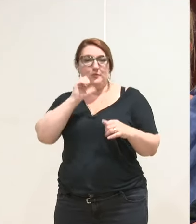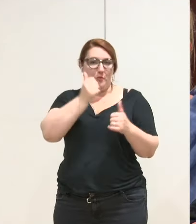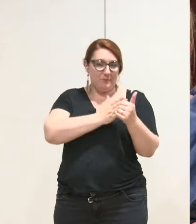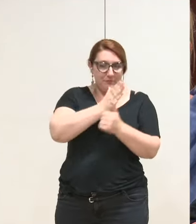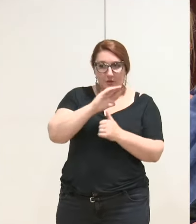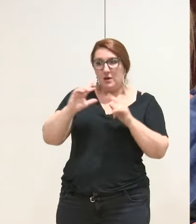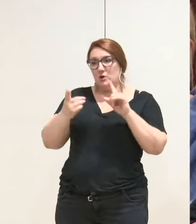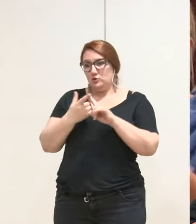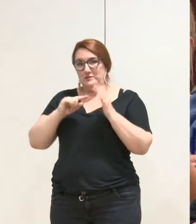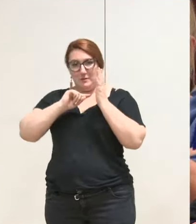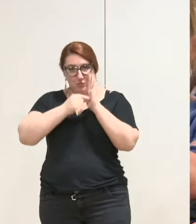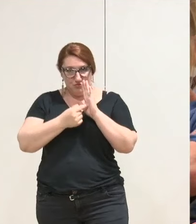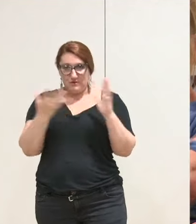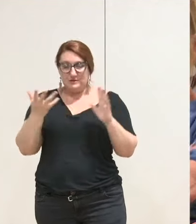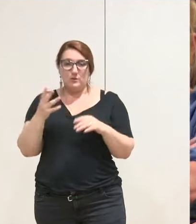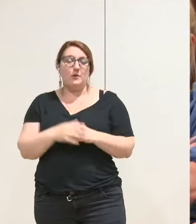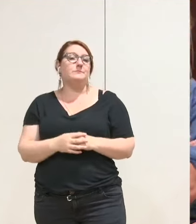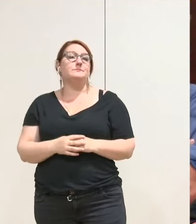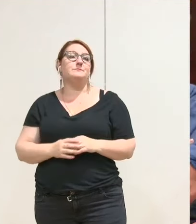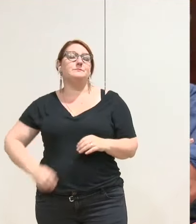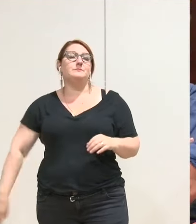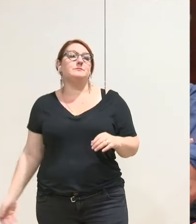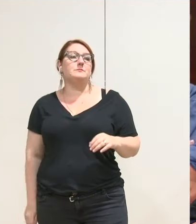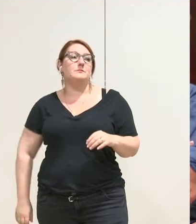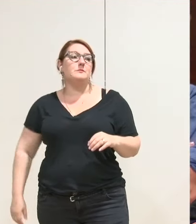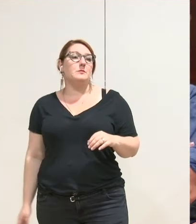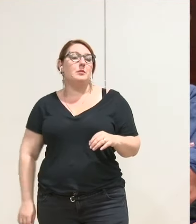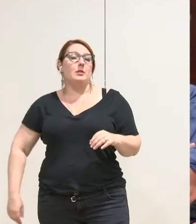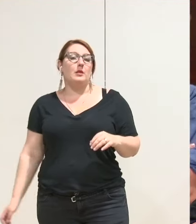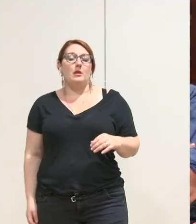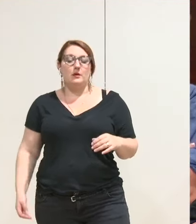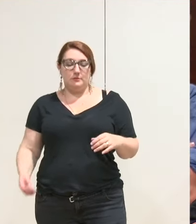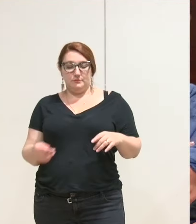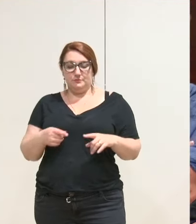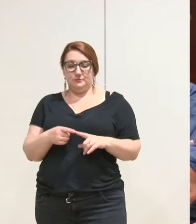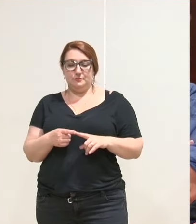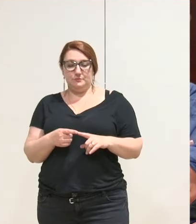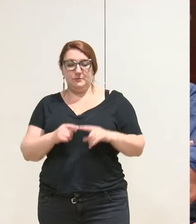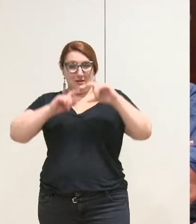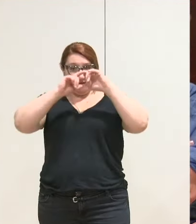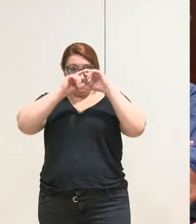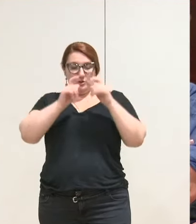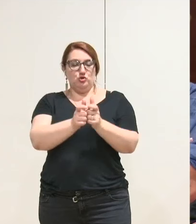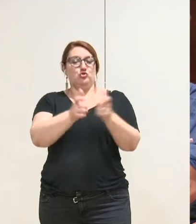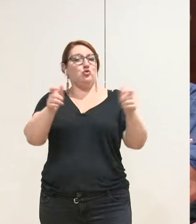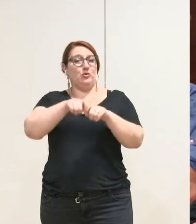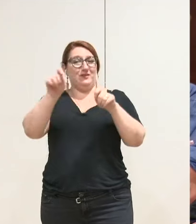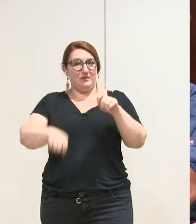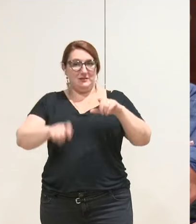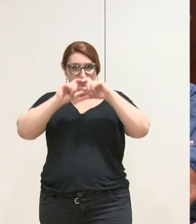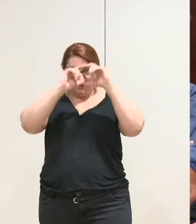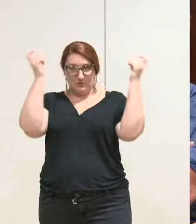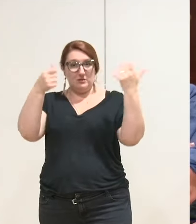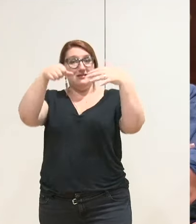c'est supprimer la dissolution obligatoire dans les 6 mois après l'adoption des statuts d'une structure définitive puisque il